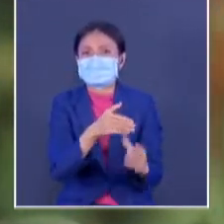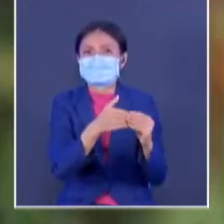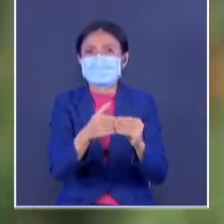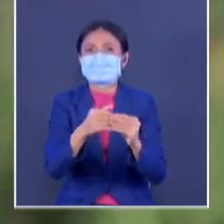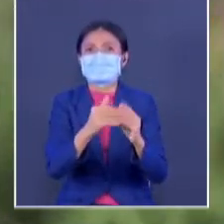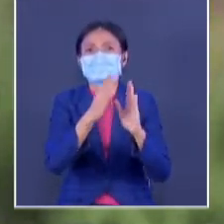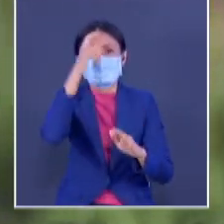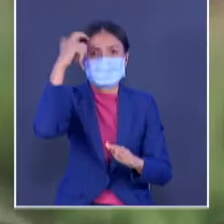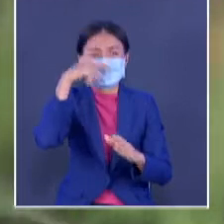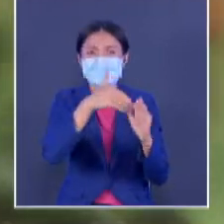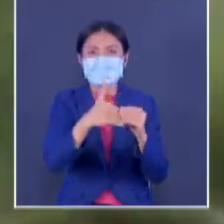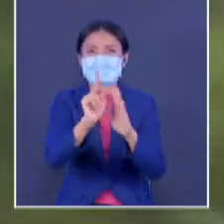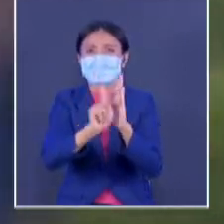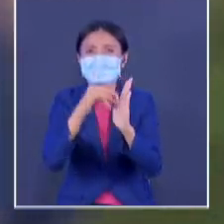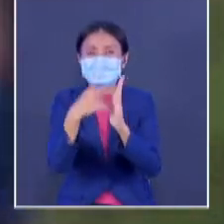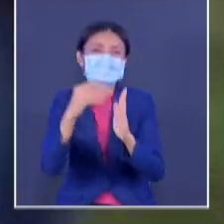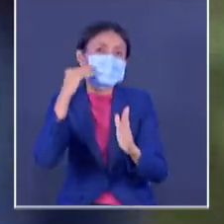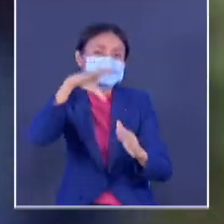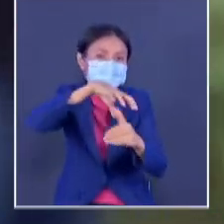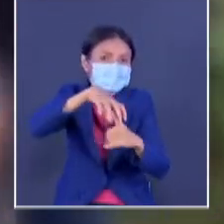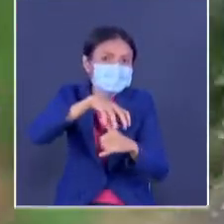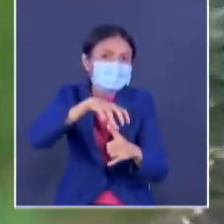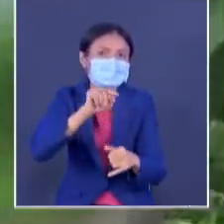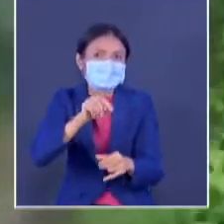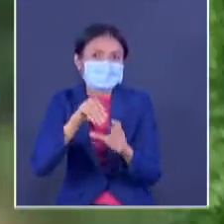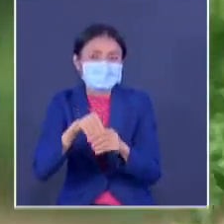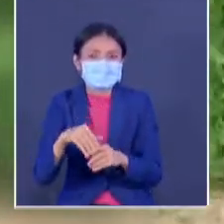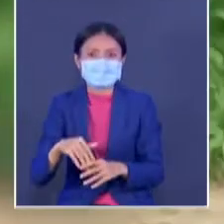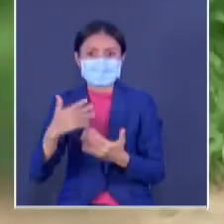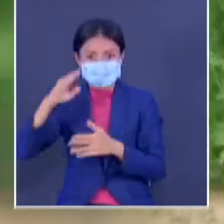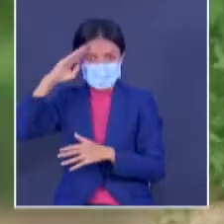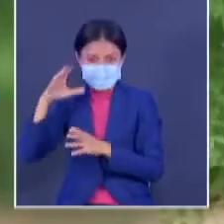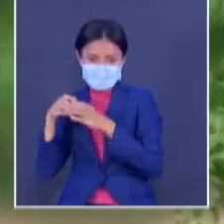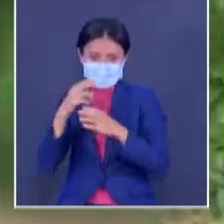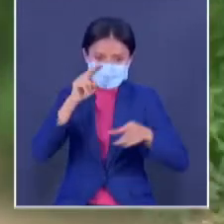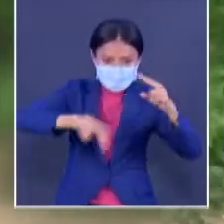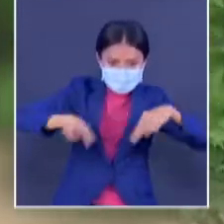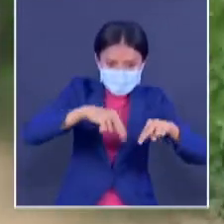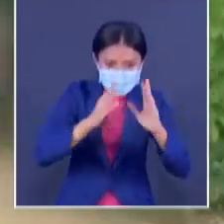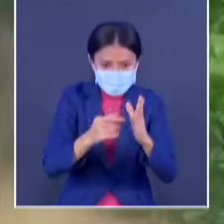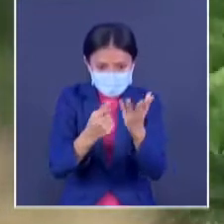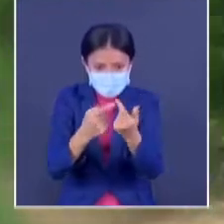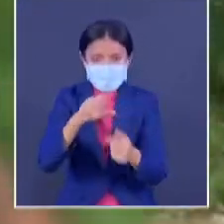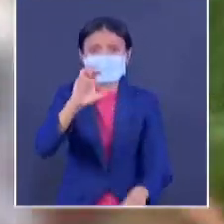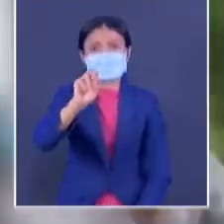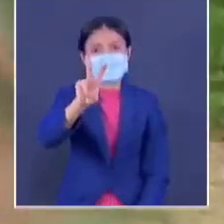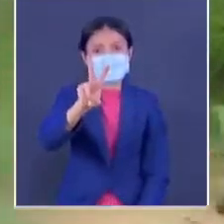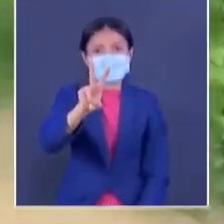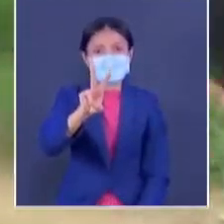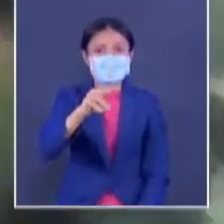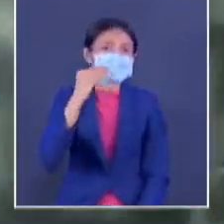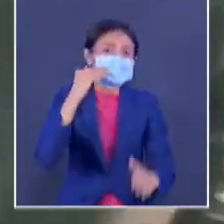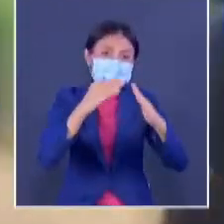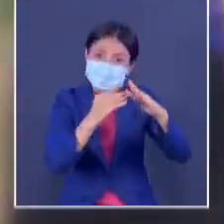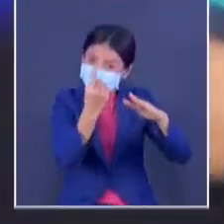านหลังนี้แหละครับพอเข้าไปตรวจสอบภายในบ้านโอ้โหคุณผู้ชมครับ52คนอยู่ในนั้นครับบ้านหลังเดียวเนี่